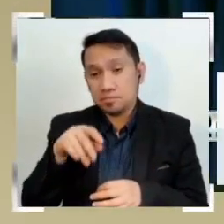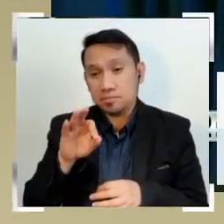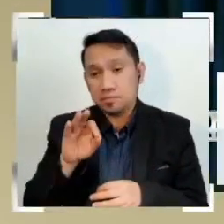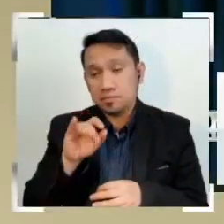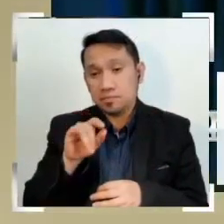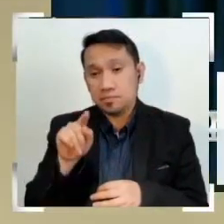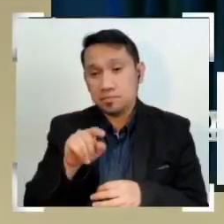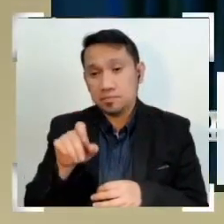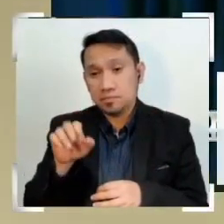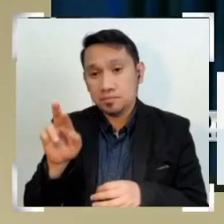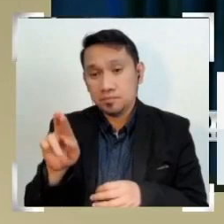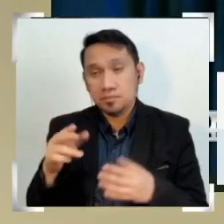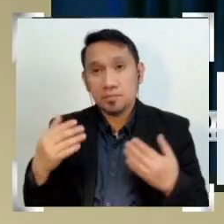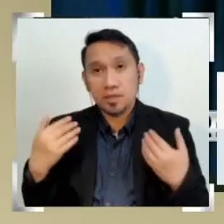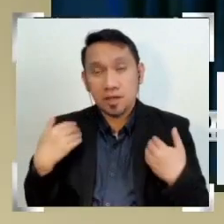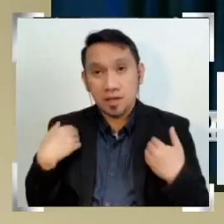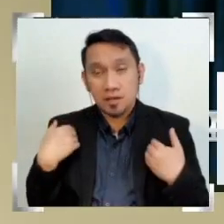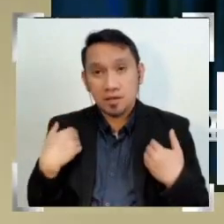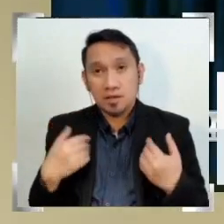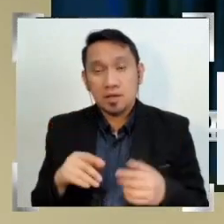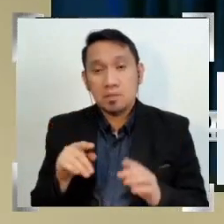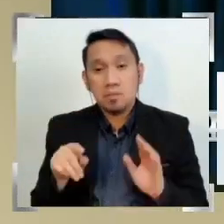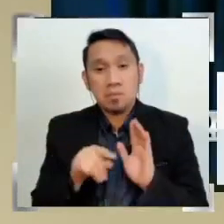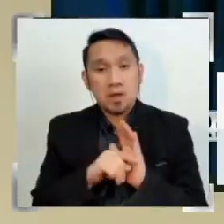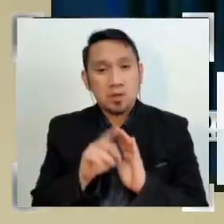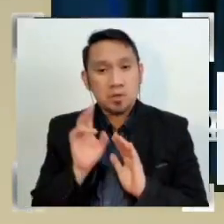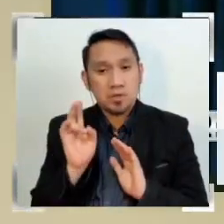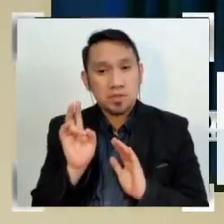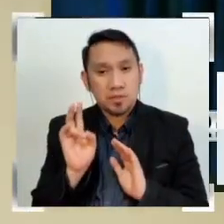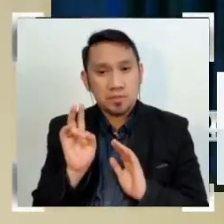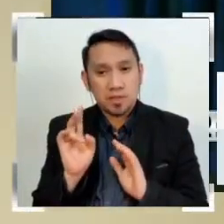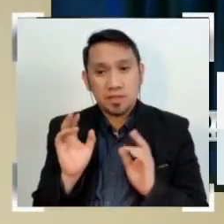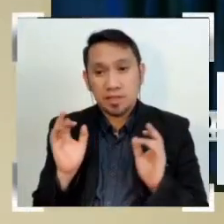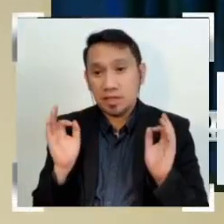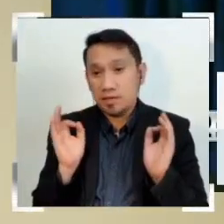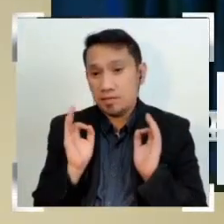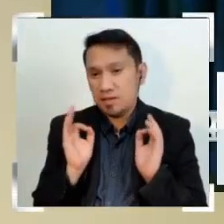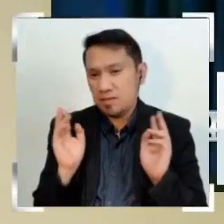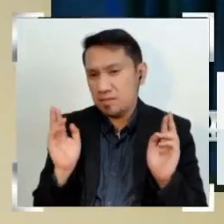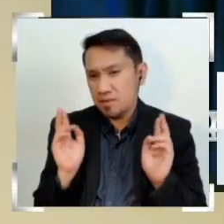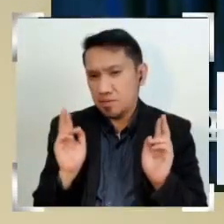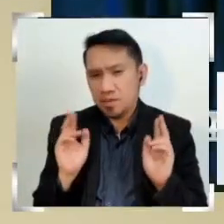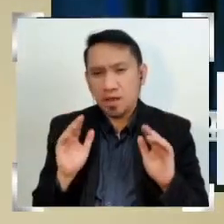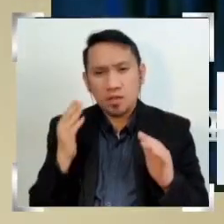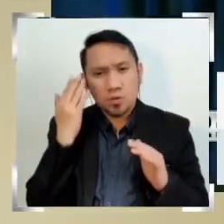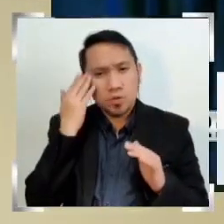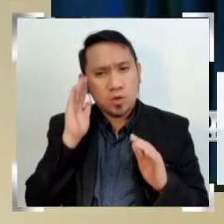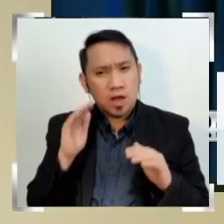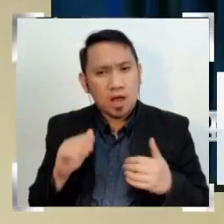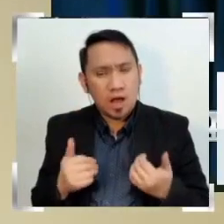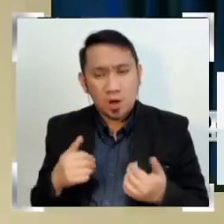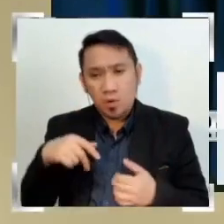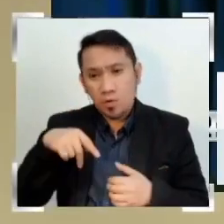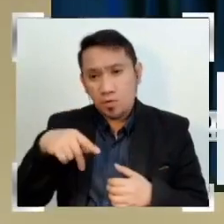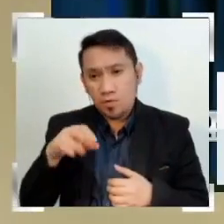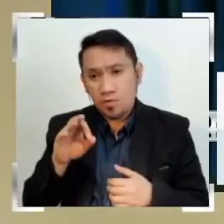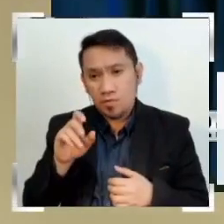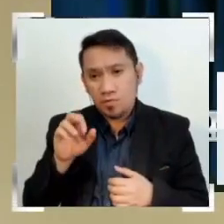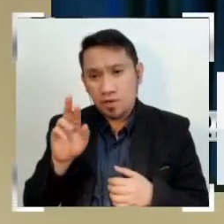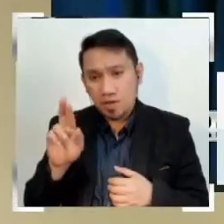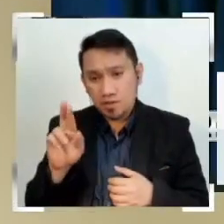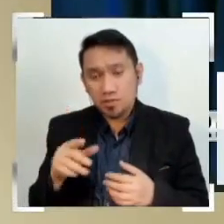the minus 70 freezers. I don't know how Pfizer will do this, but eventually it will require a